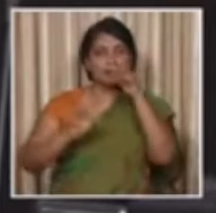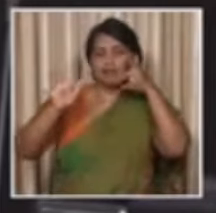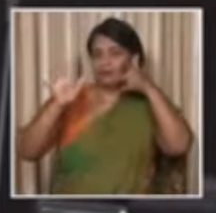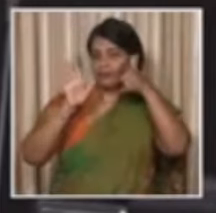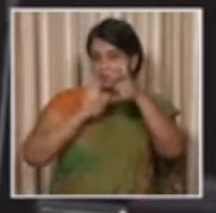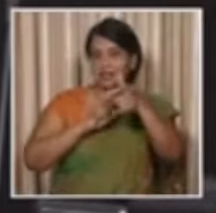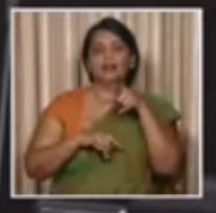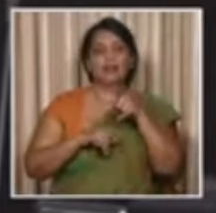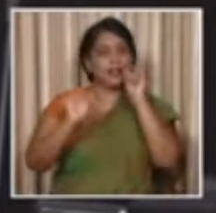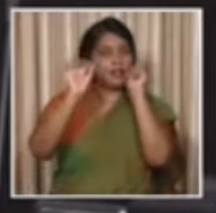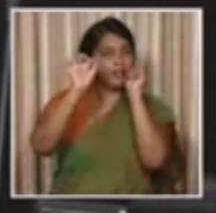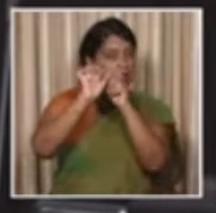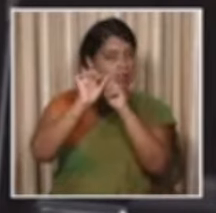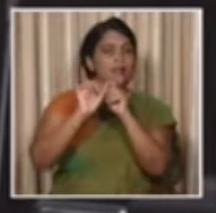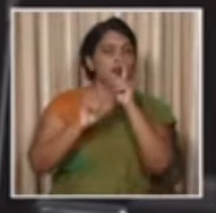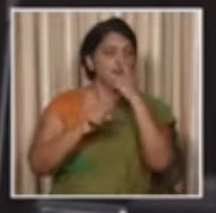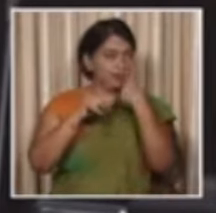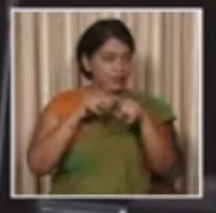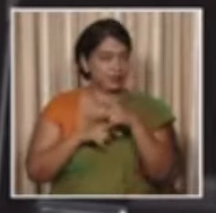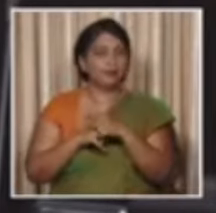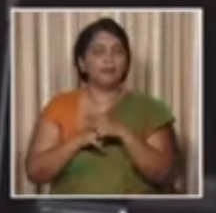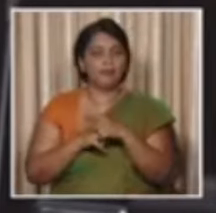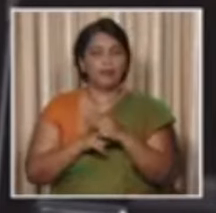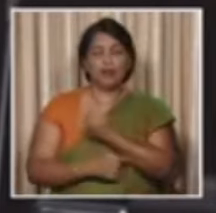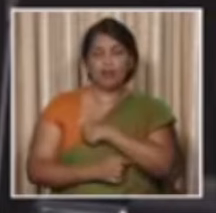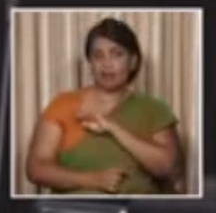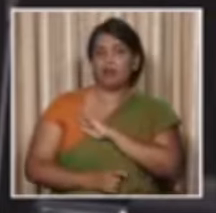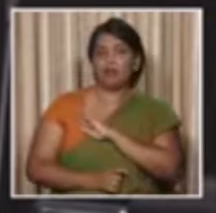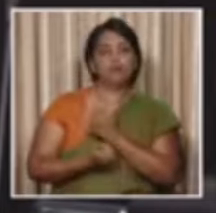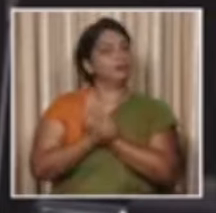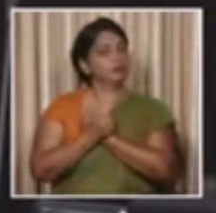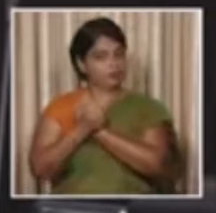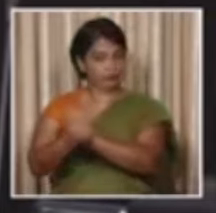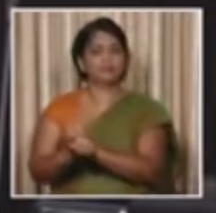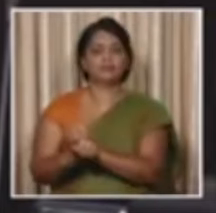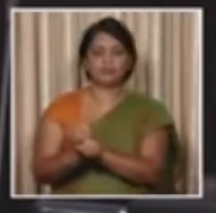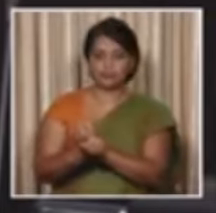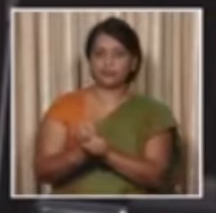කරලා ඇණයක් ඒකට ඇතුල් කරයි කියලා බෞද්ධ භික්ෂුන් වහන්සේලා අත්අඩංගුවට ගත්තා.